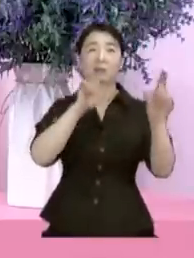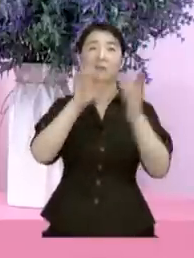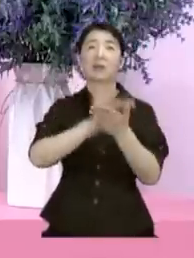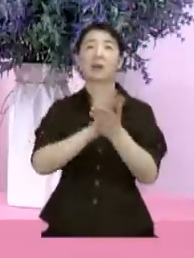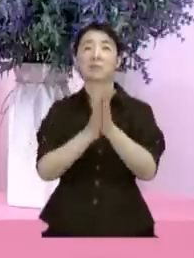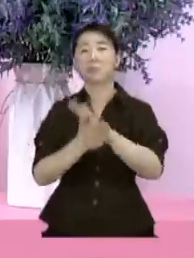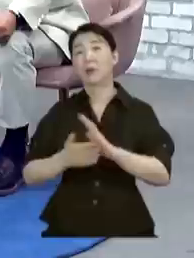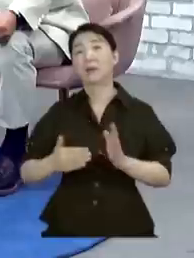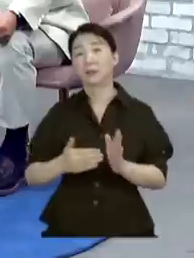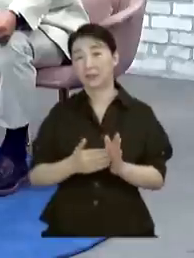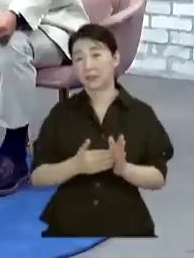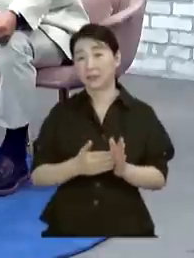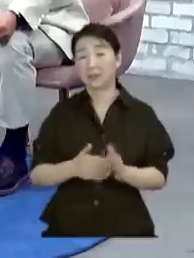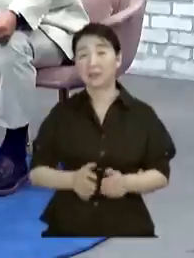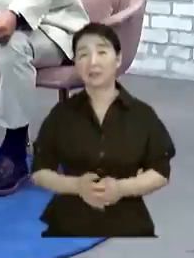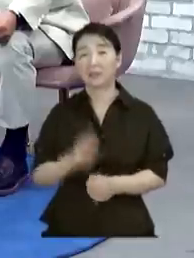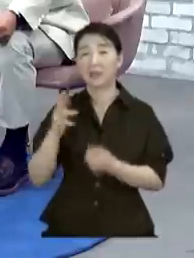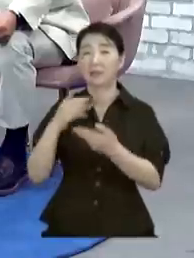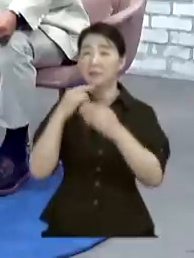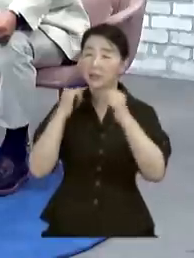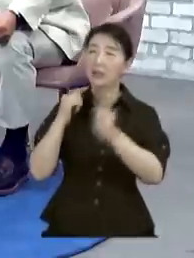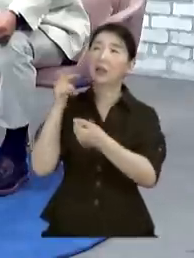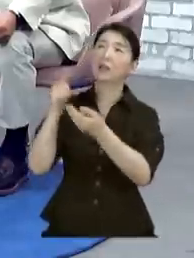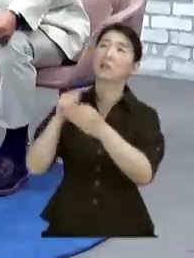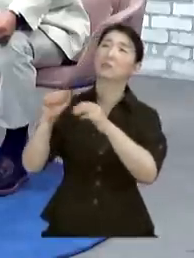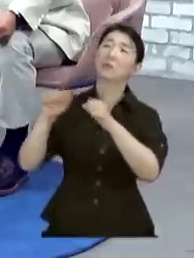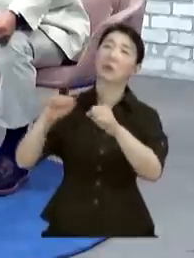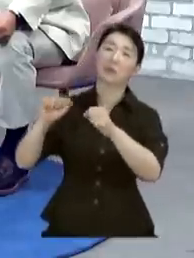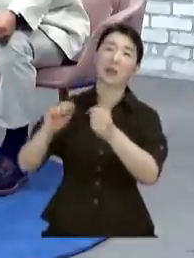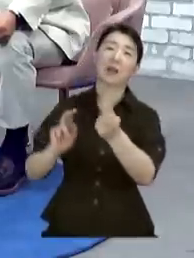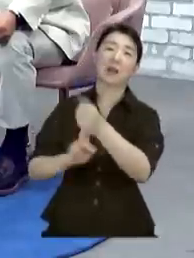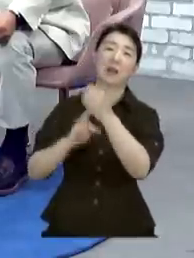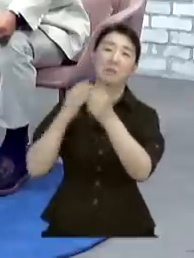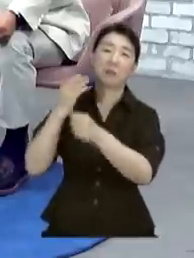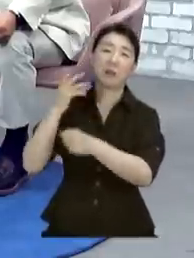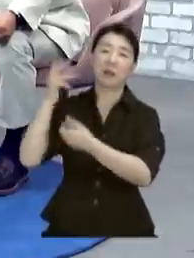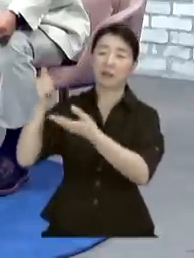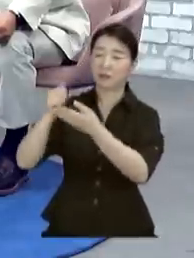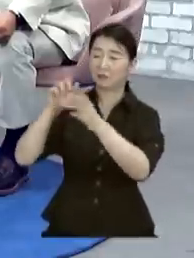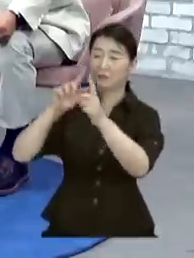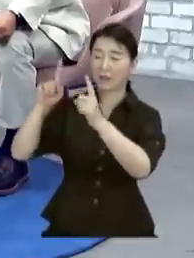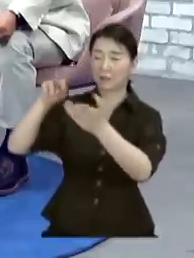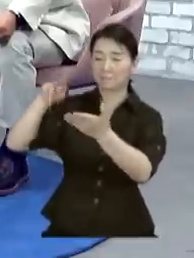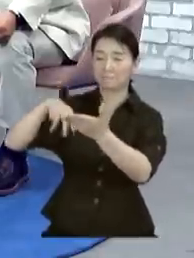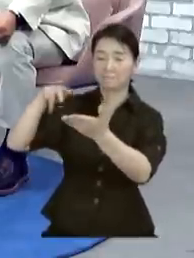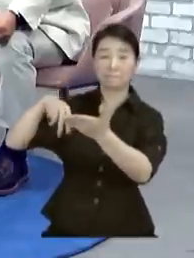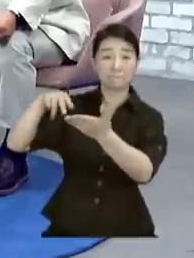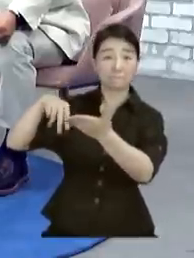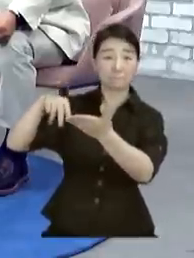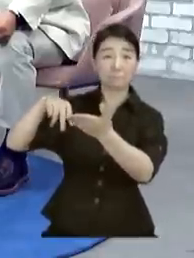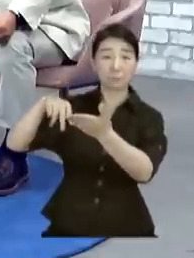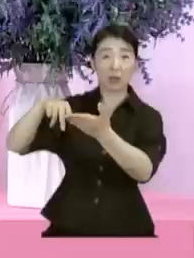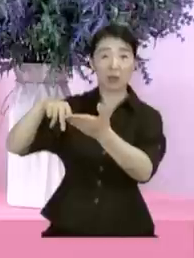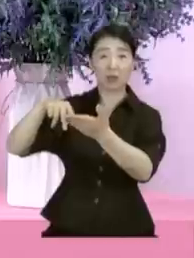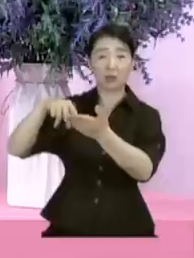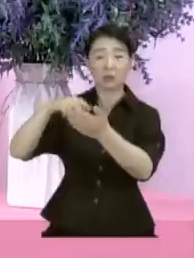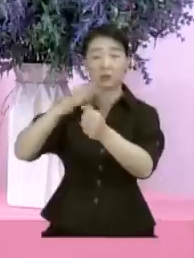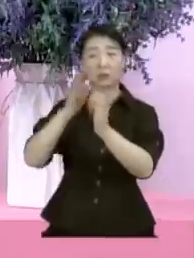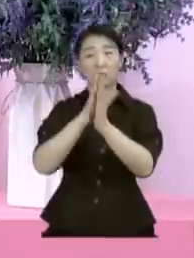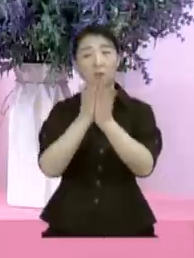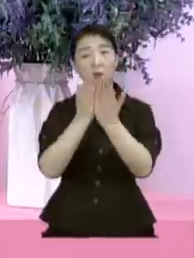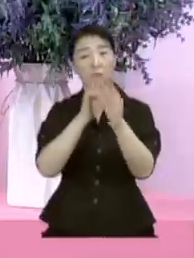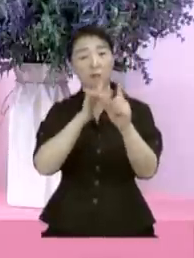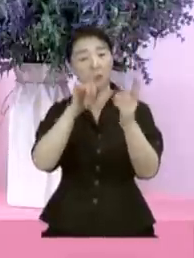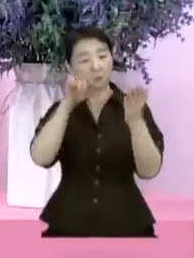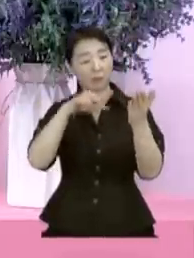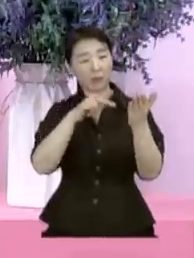돼요. 하나님이 살아계시고 하나님이 역사하신 분이고 그래서 하나님 말씀을 이제 읽기 시작하는데 성경 말씀